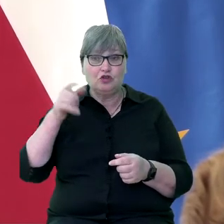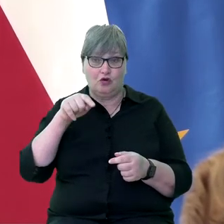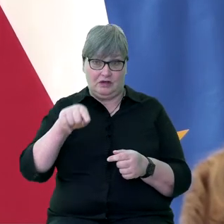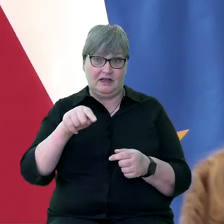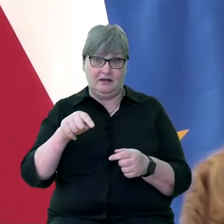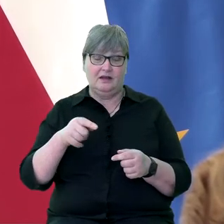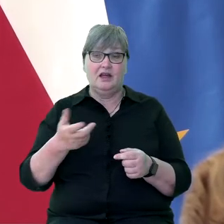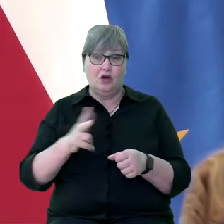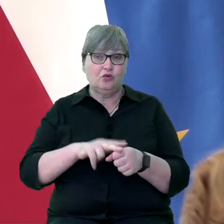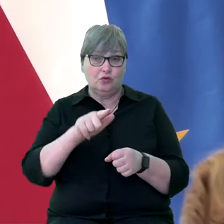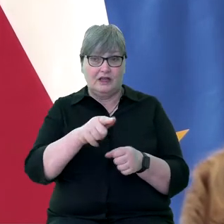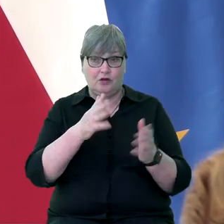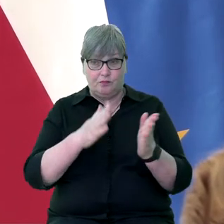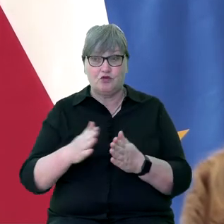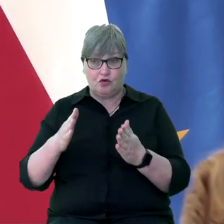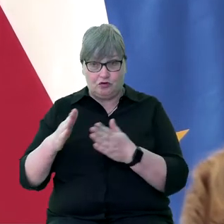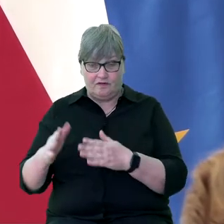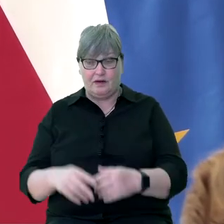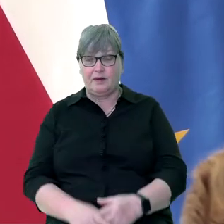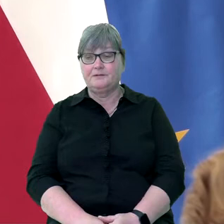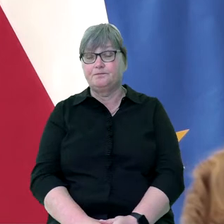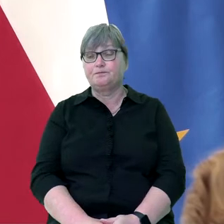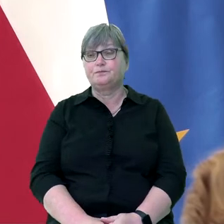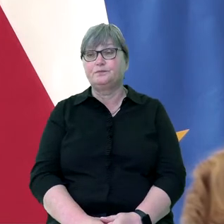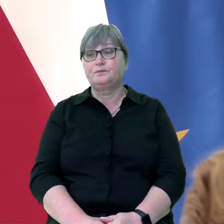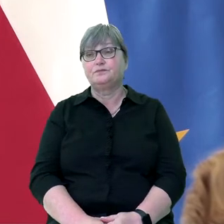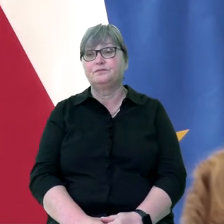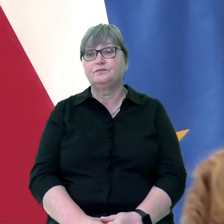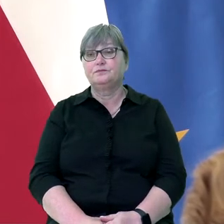Państwowych w pierwszej części konferencji.